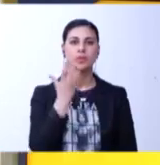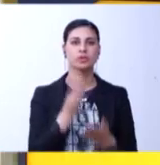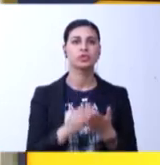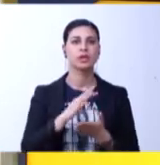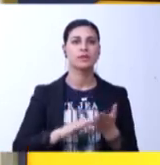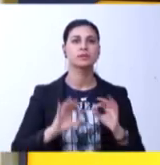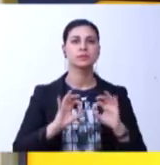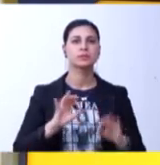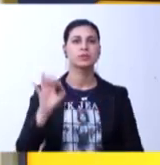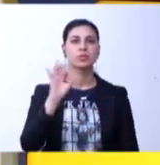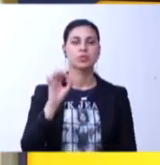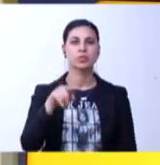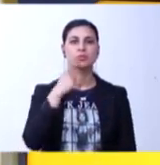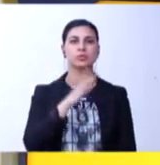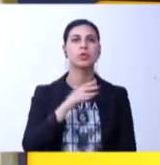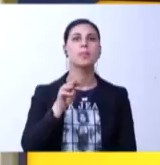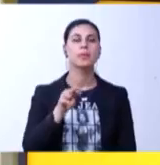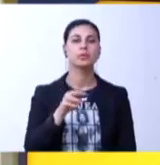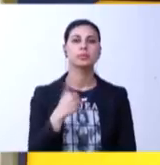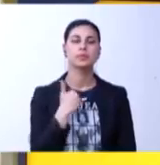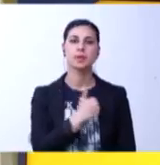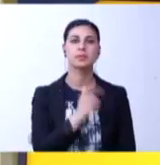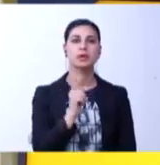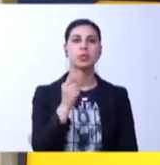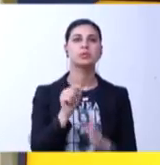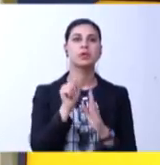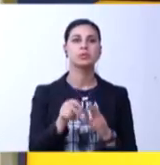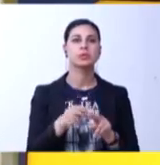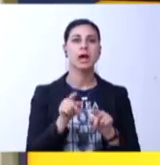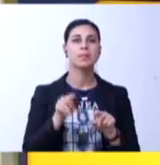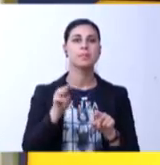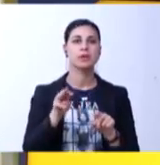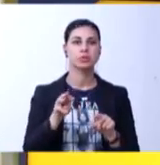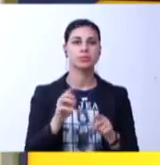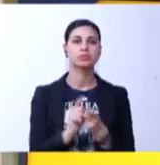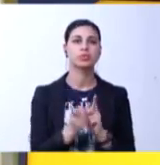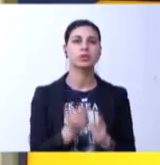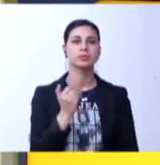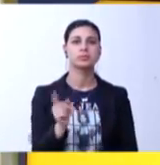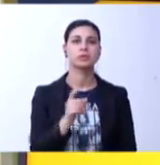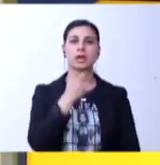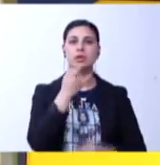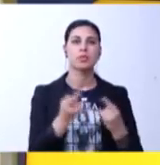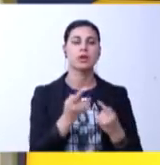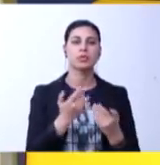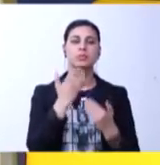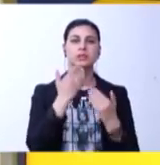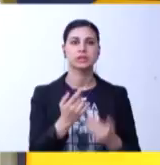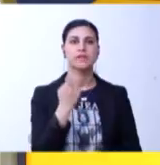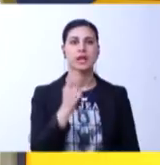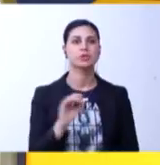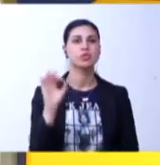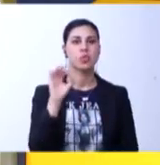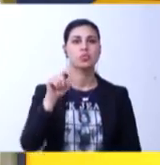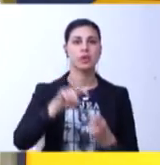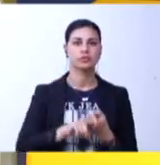გავაგზავნოთ საუბარი, თქვენ საუბრობდით მეთოდებზე. მე მინდა რომ დაუბრუნდეთ ამ მეთოდებს. მიუხედავად იმისა, რომ აყურებლის კითხვა ერთ კონკრეტულ